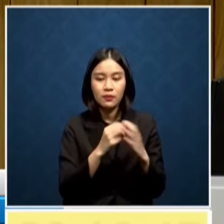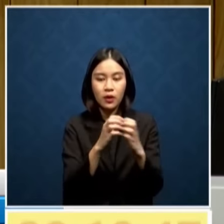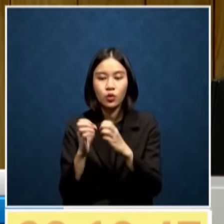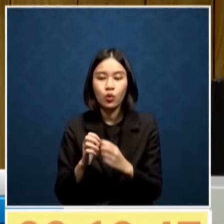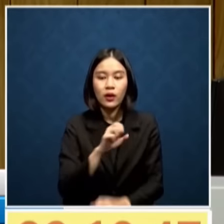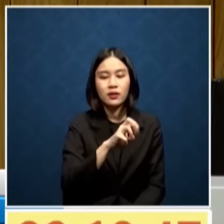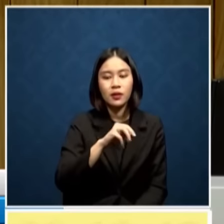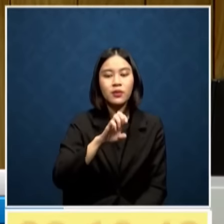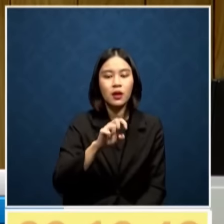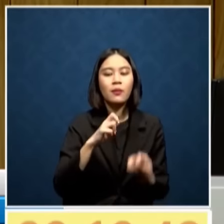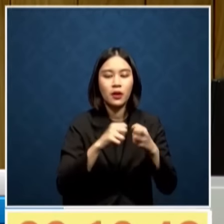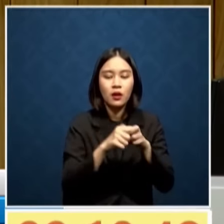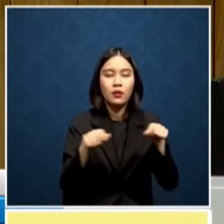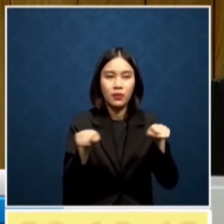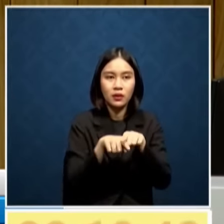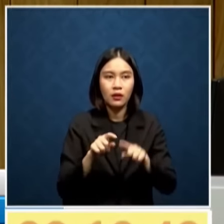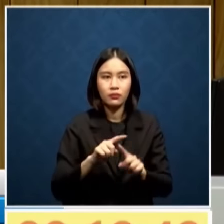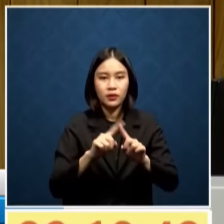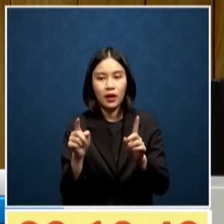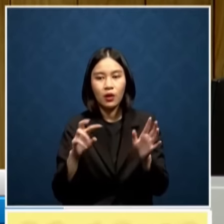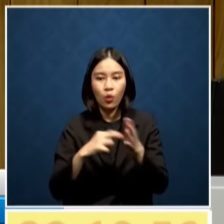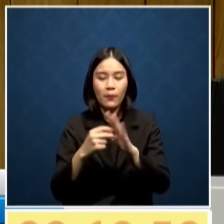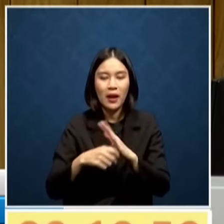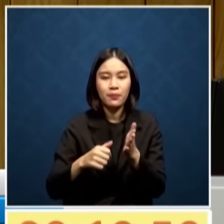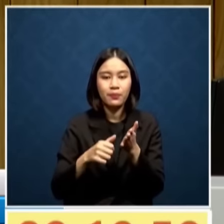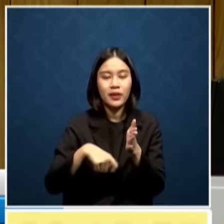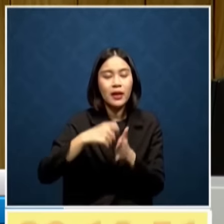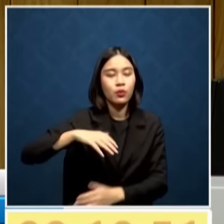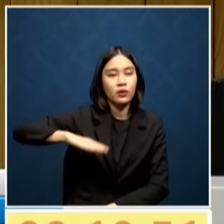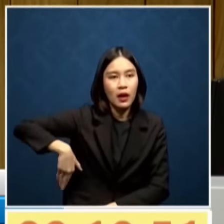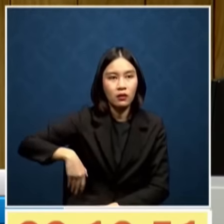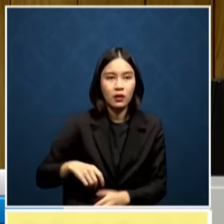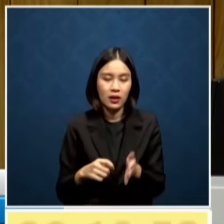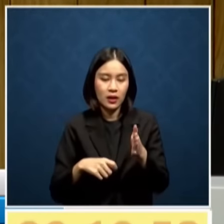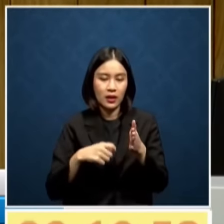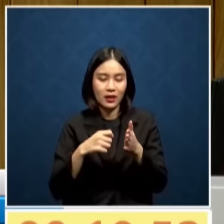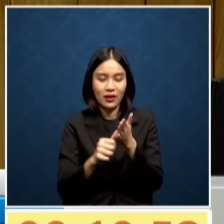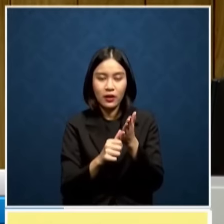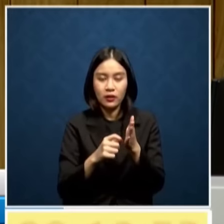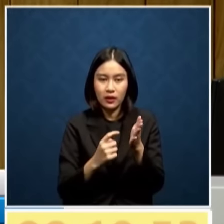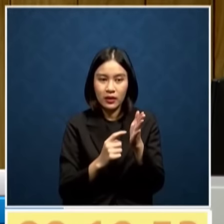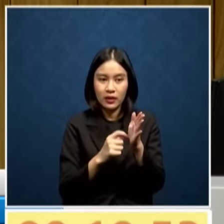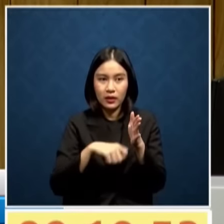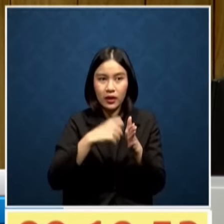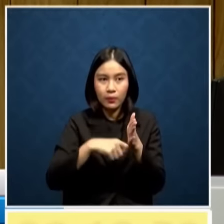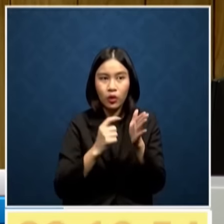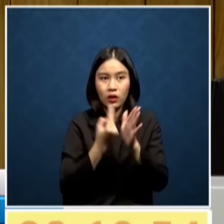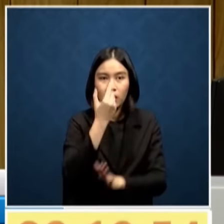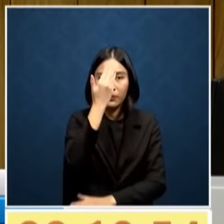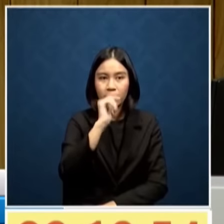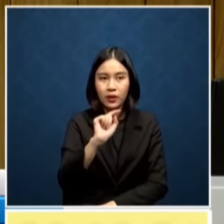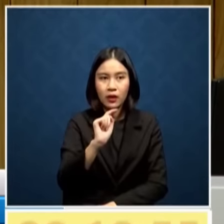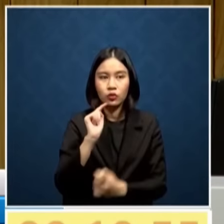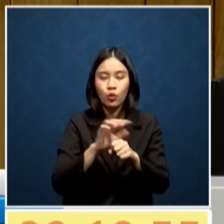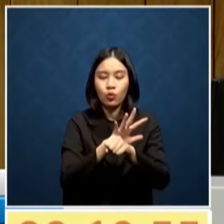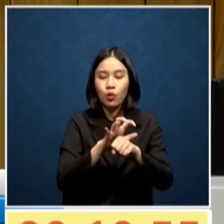SME ก็เป็นส่วนหนึ่งแต่เป็นอาจจะเป็นปลายเหตุนิดนึงต้นเหตุมันอาจจะส่วนใหญ่ๆเนี่ยที่ SME มีปัญหาเยอะๆเนี่ยมันมาจาก